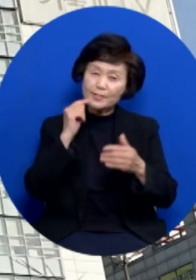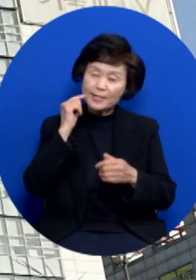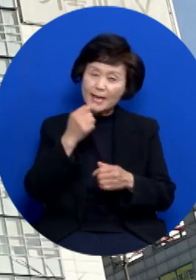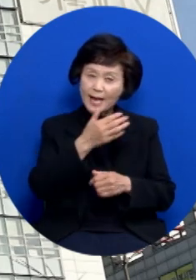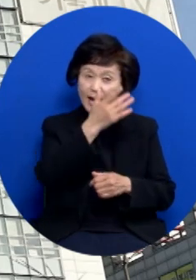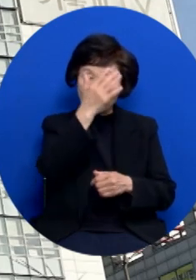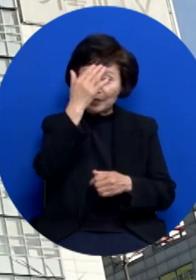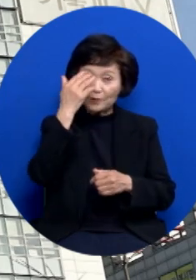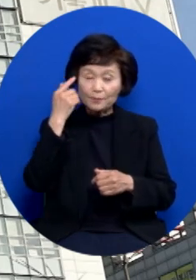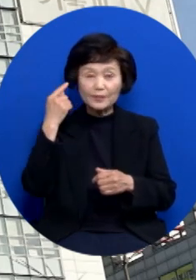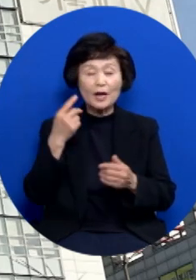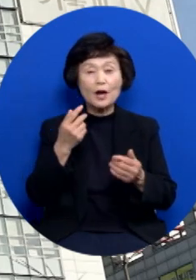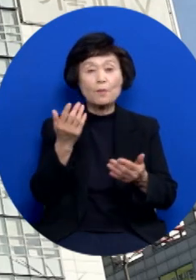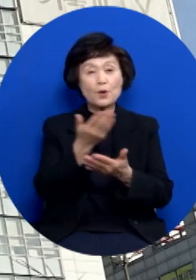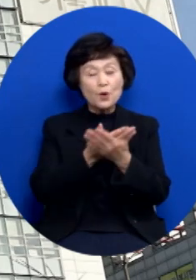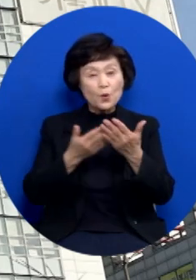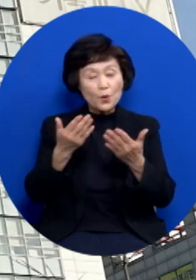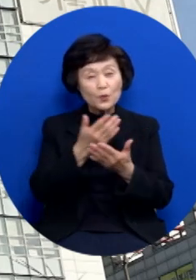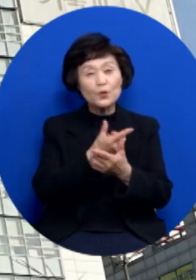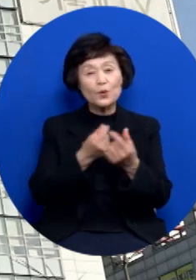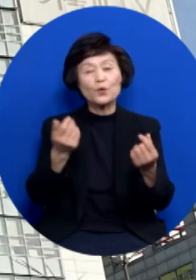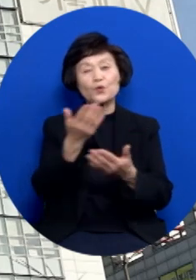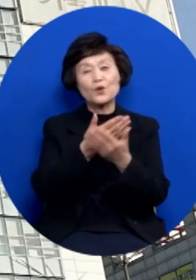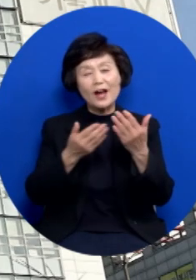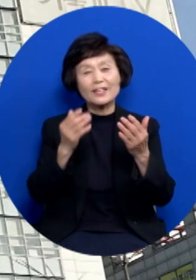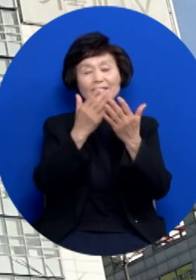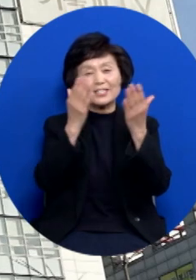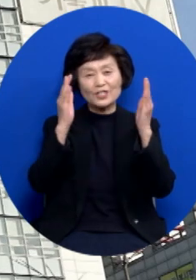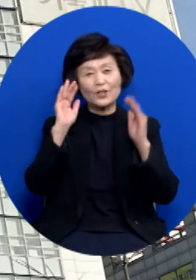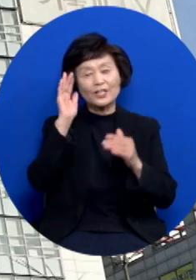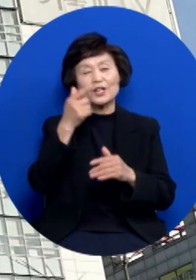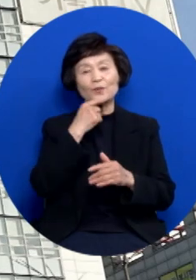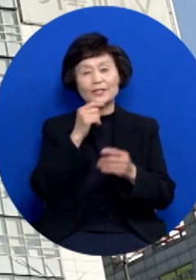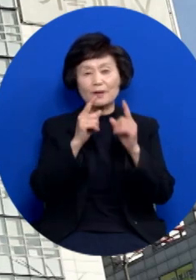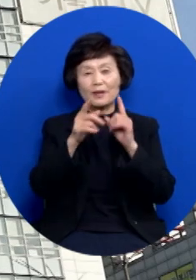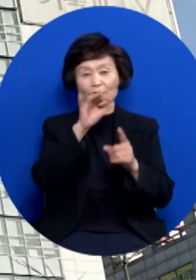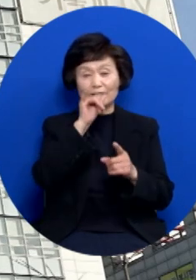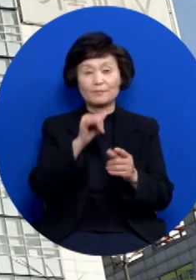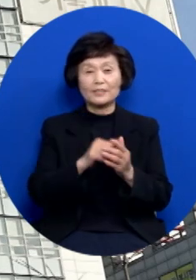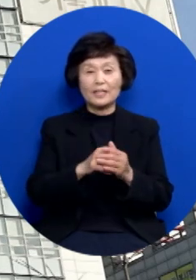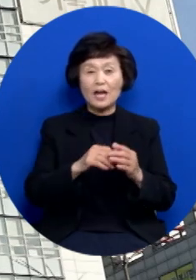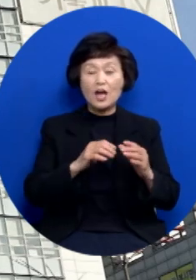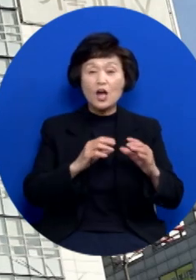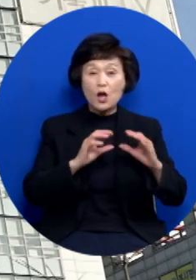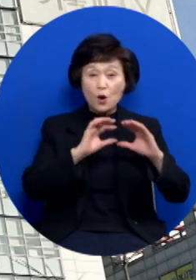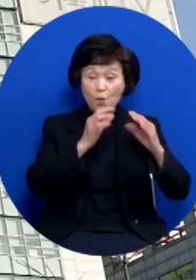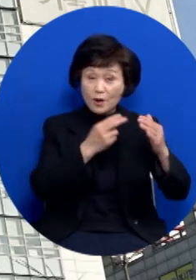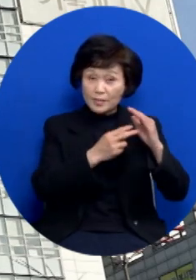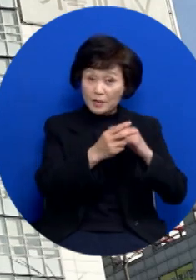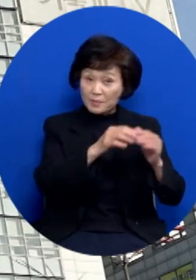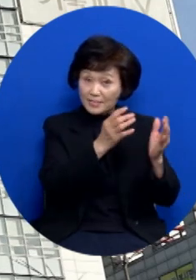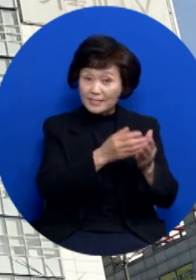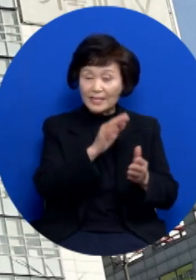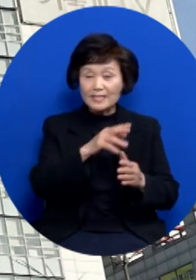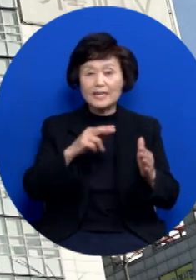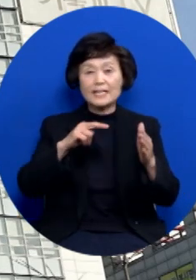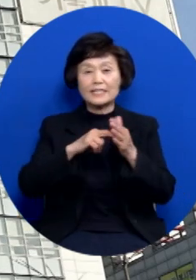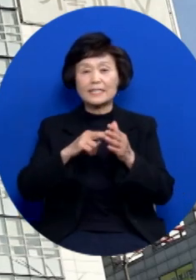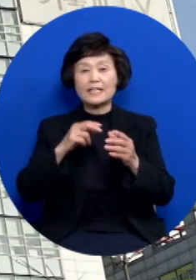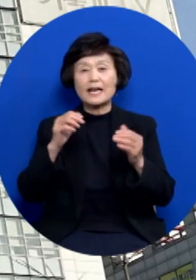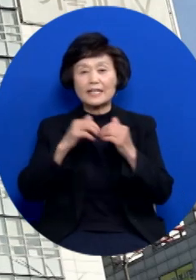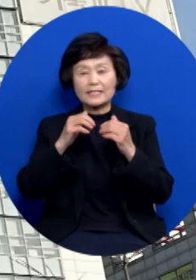공유하는 전시회가 되길 바란다고 전했습니다. 월드비전이 시리아 전쟁 12주기를 맞아 인도적 지원을